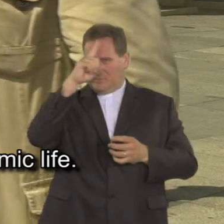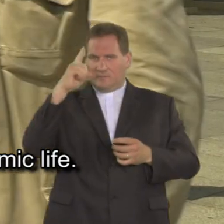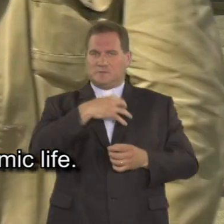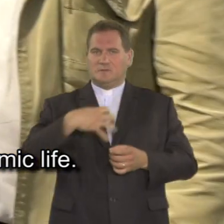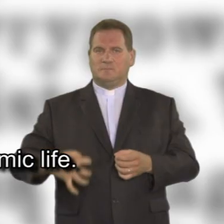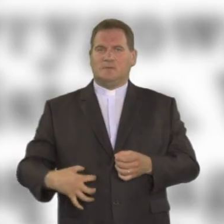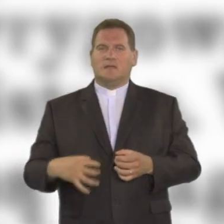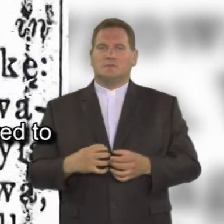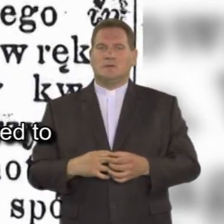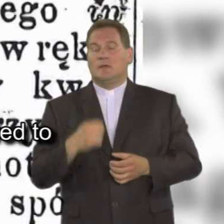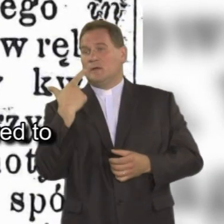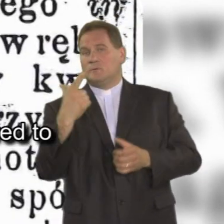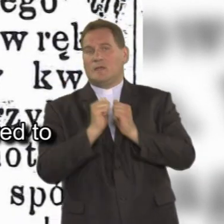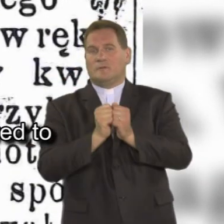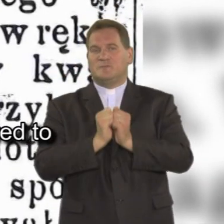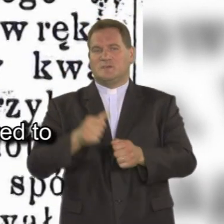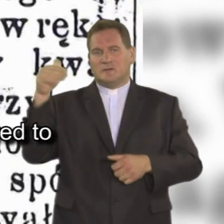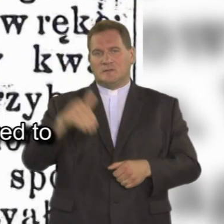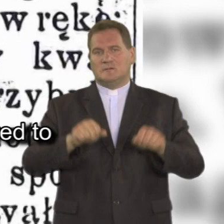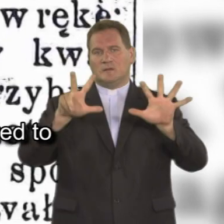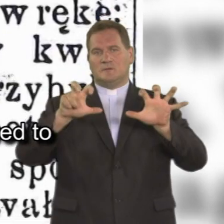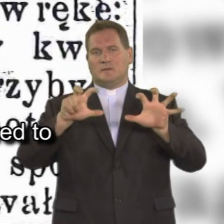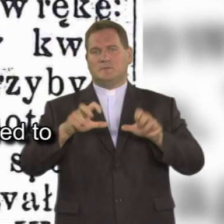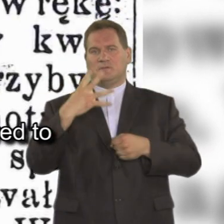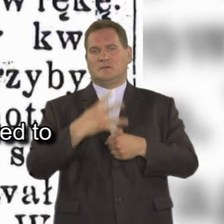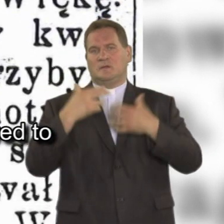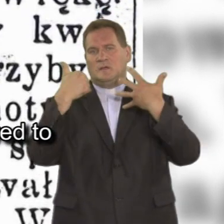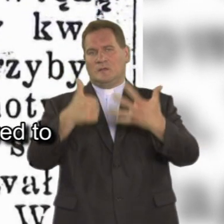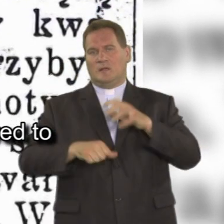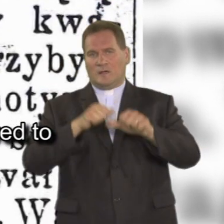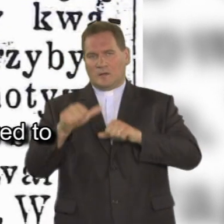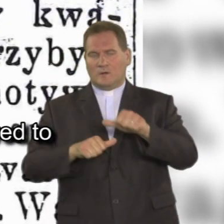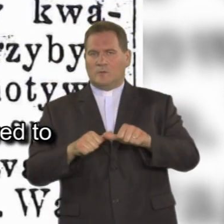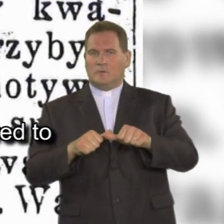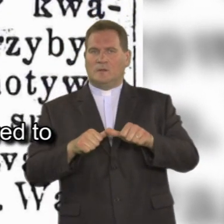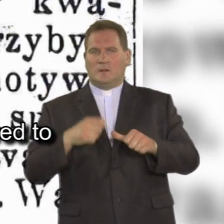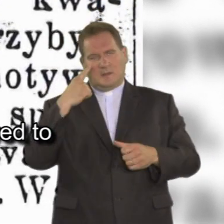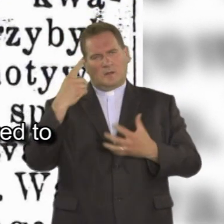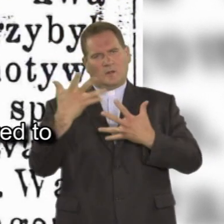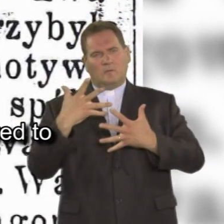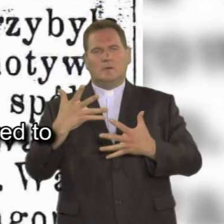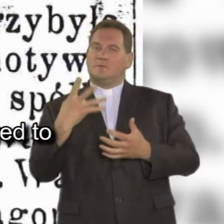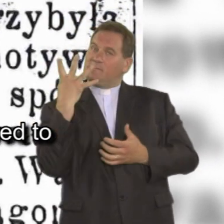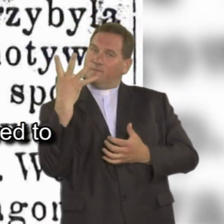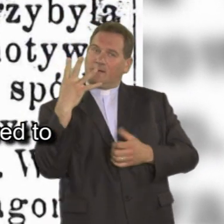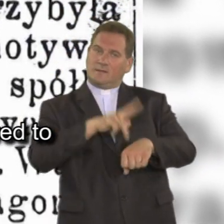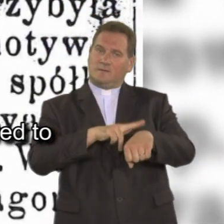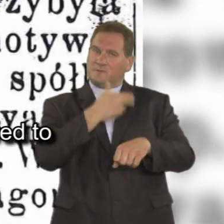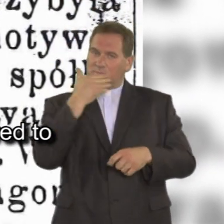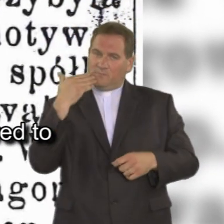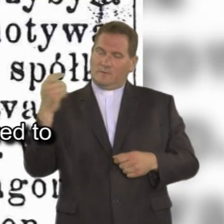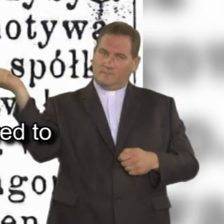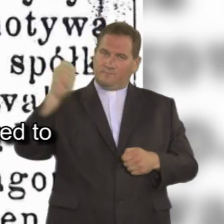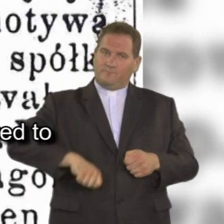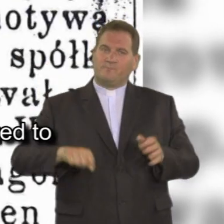gospodarczym. Dnia 2 września 1846 roku o 3 kwadranse na 4 po południu